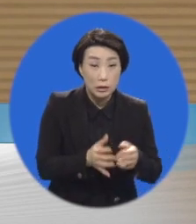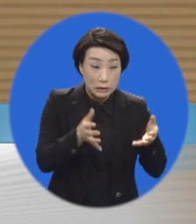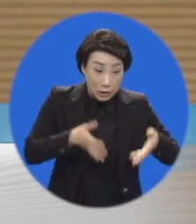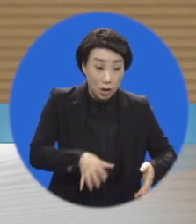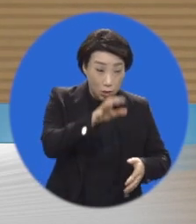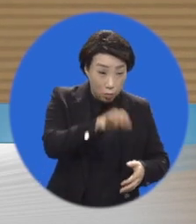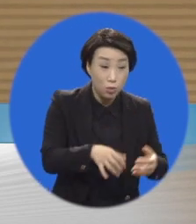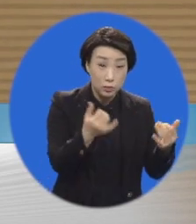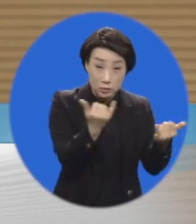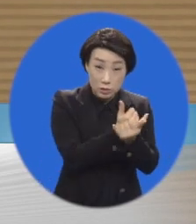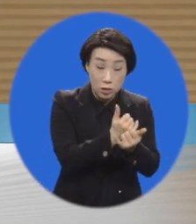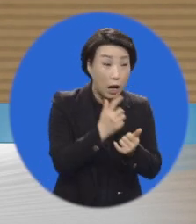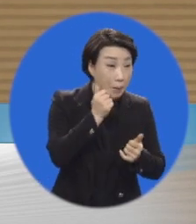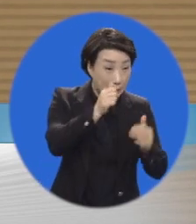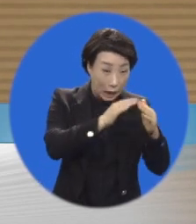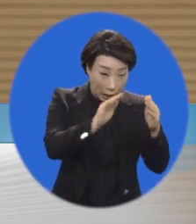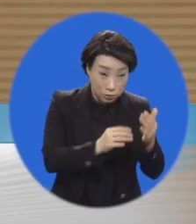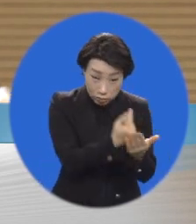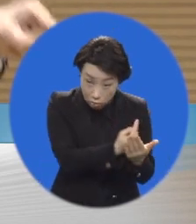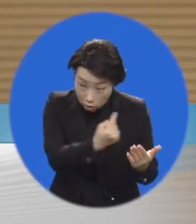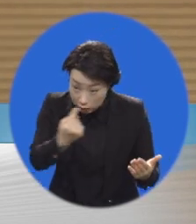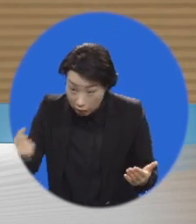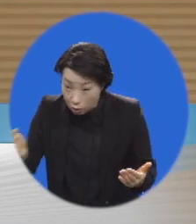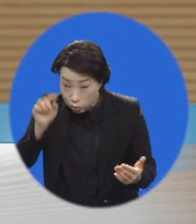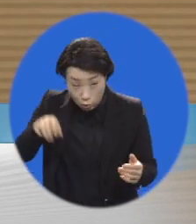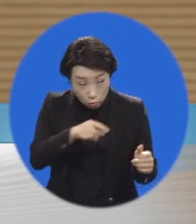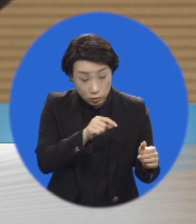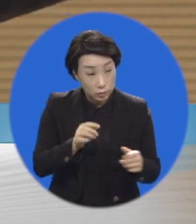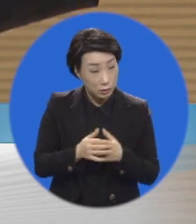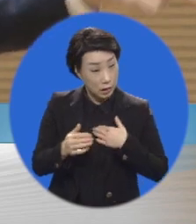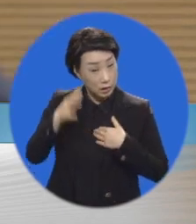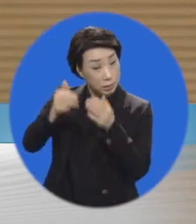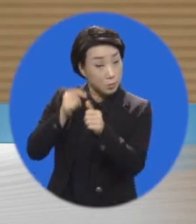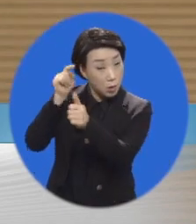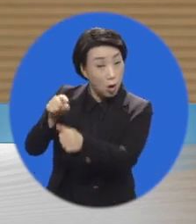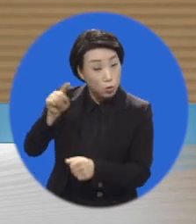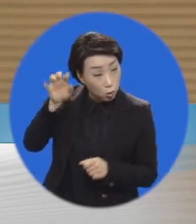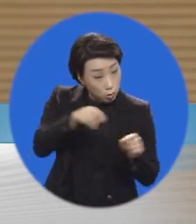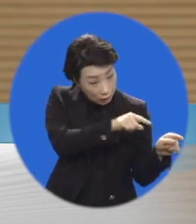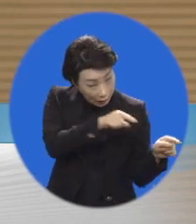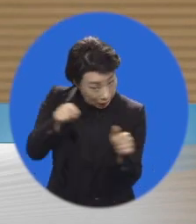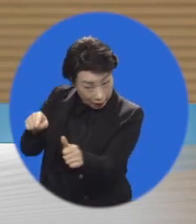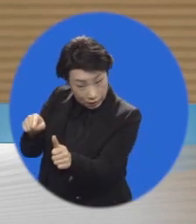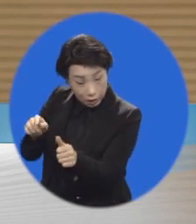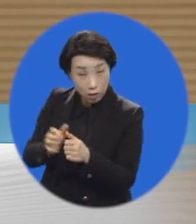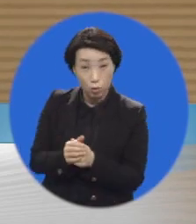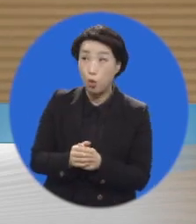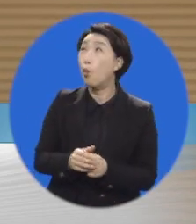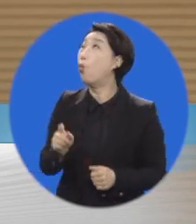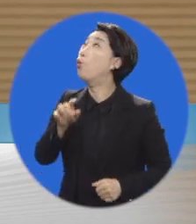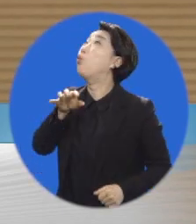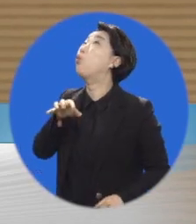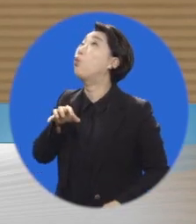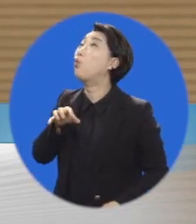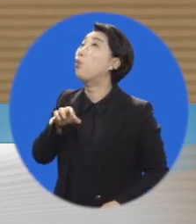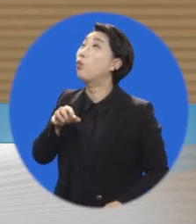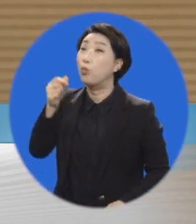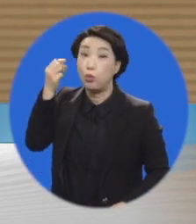본토 친척 아이비집을 떠나 내가 지시할 땅으로 가. 거기가 어디요?